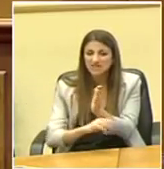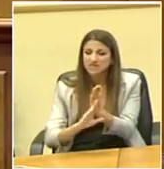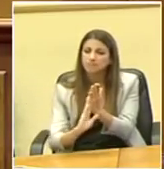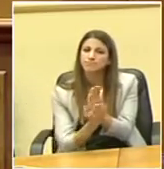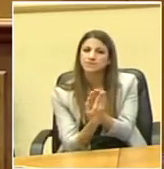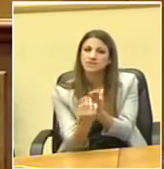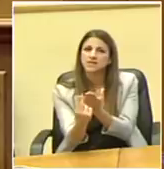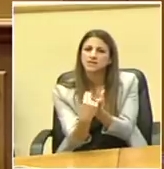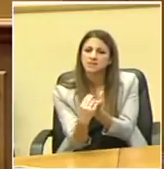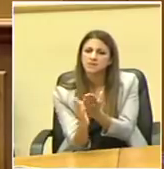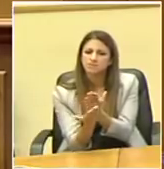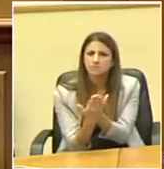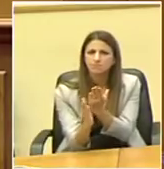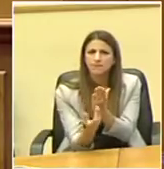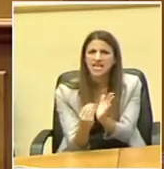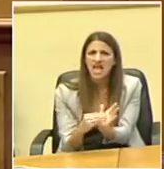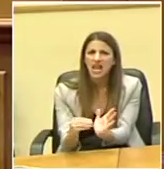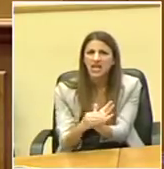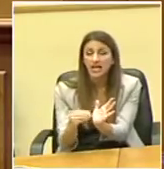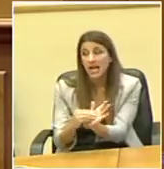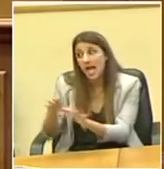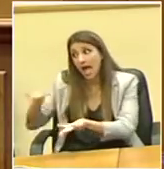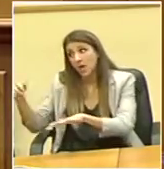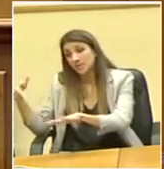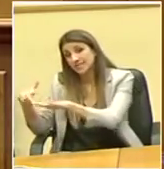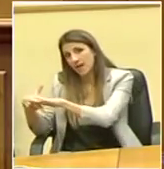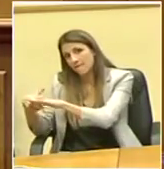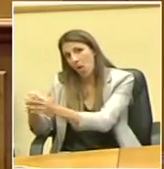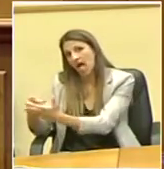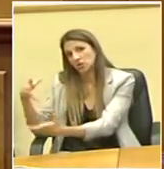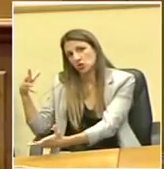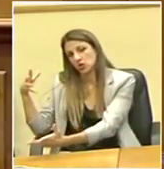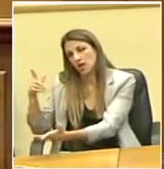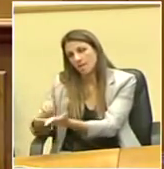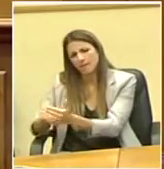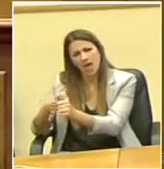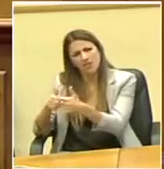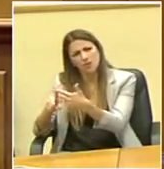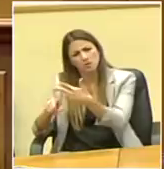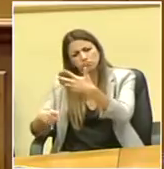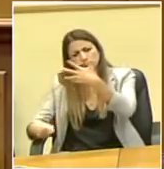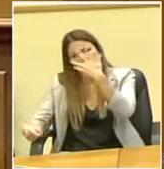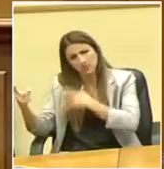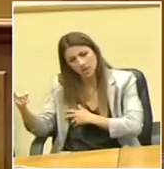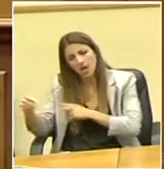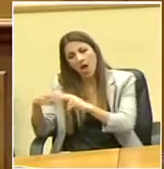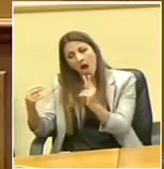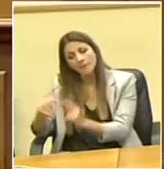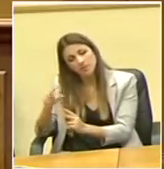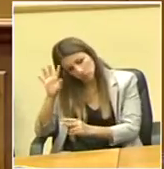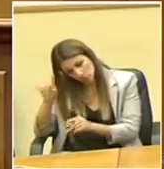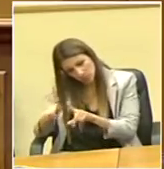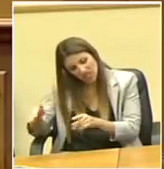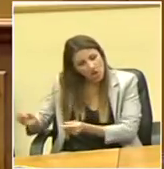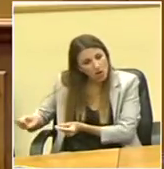οποίες το EMS κρίνει προκειμένου 1, 2, 3, το τρίτο λέει να